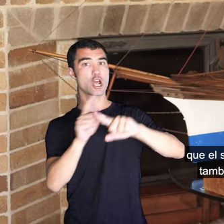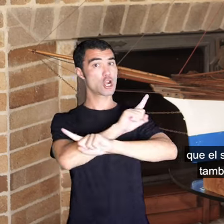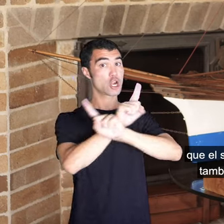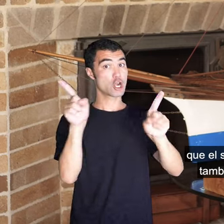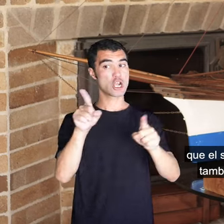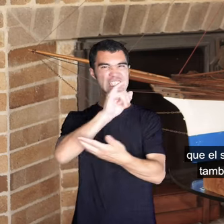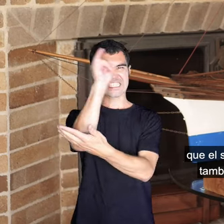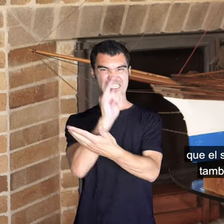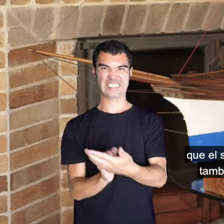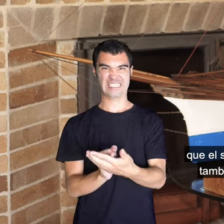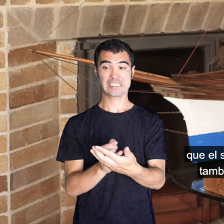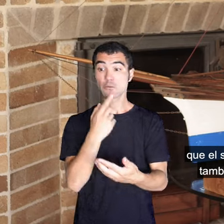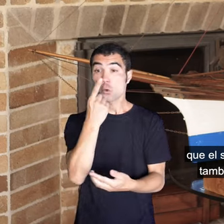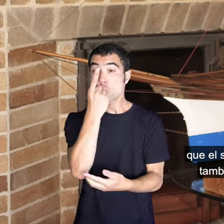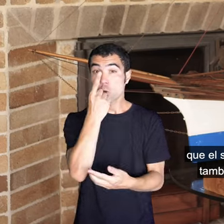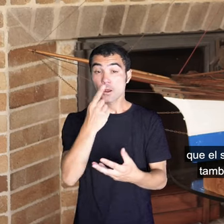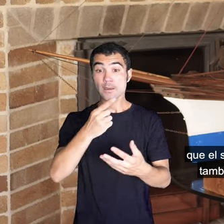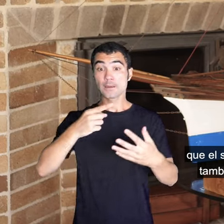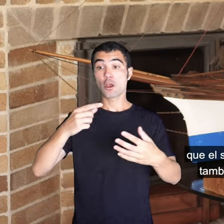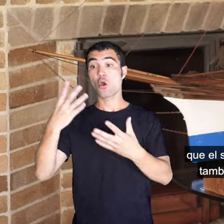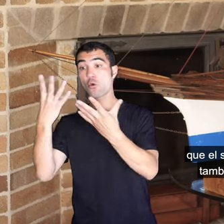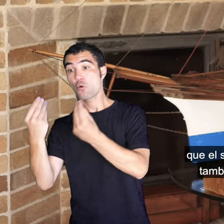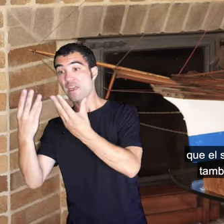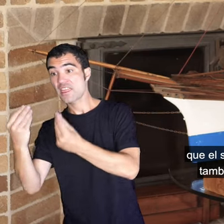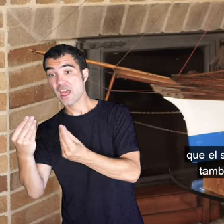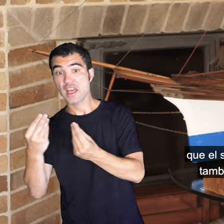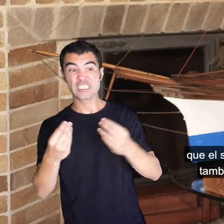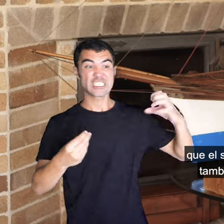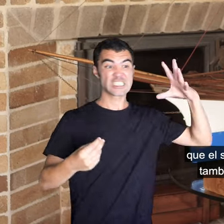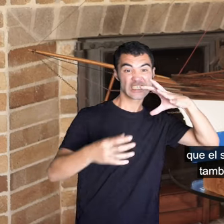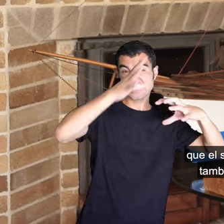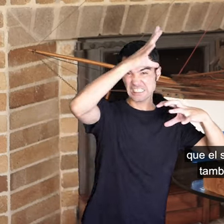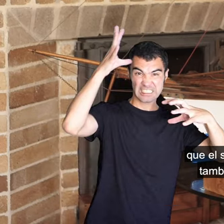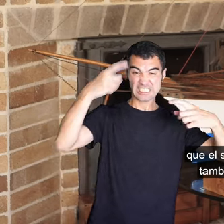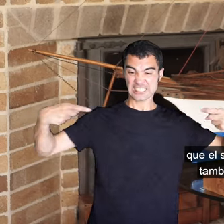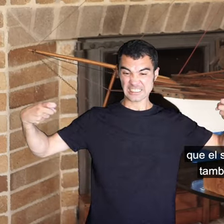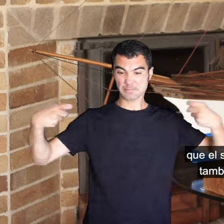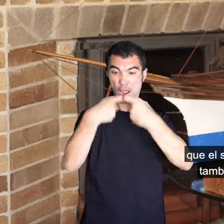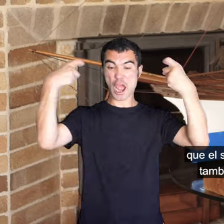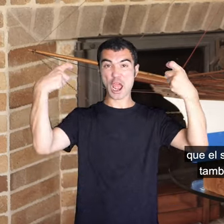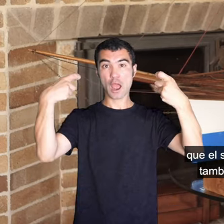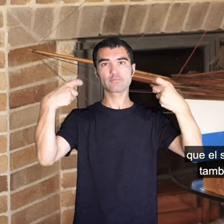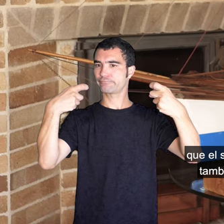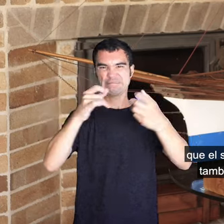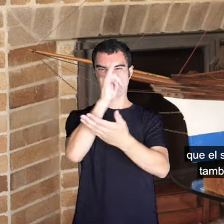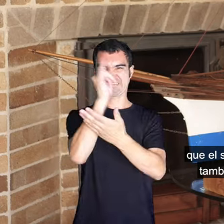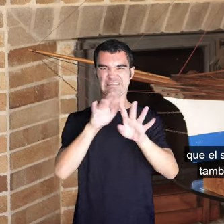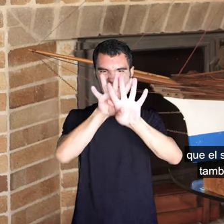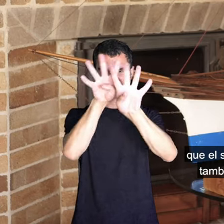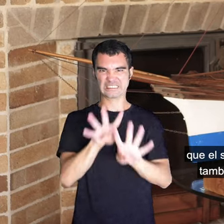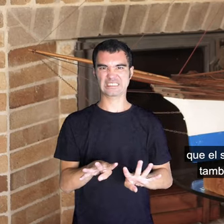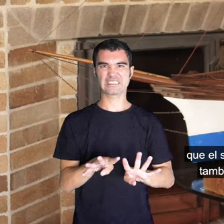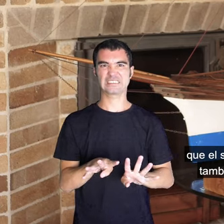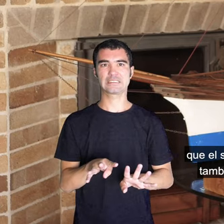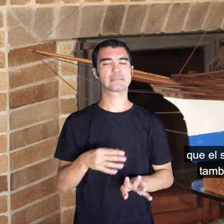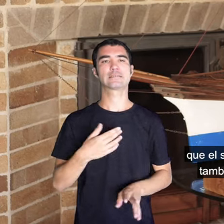pas, perquè si tenia una reacció massa forta d'humitat i després calor, també se rebentava. El que anaves